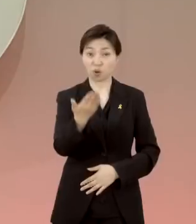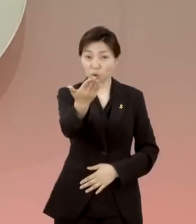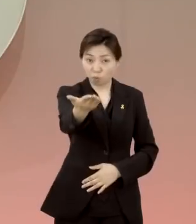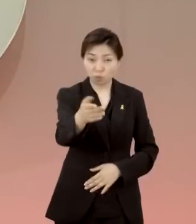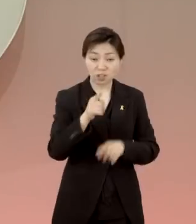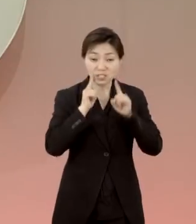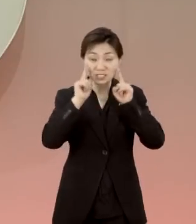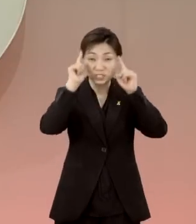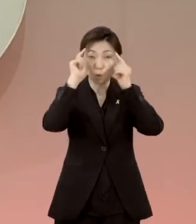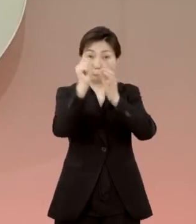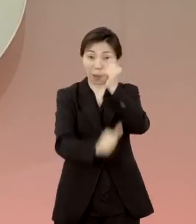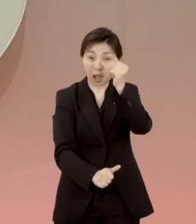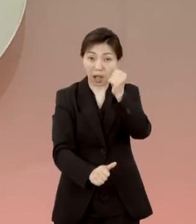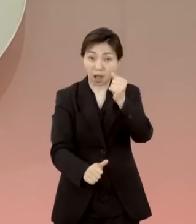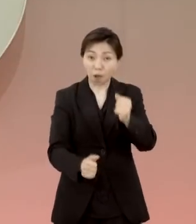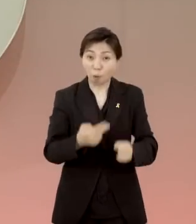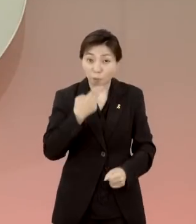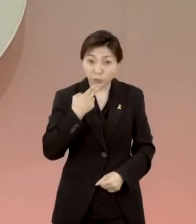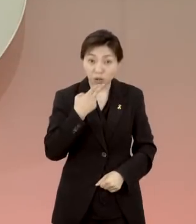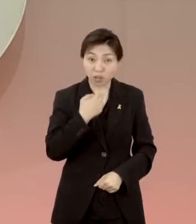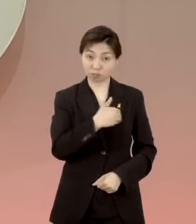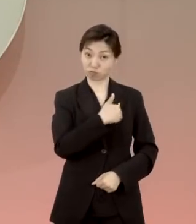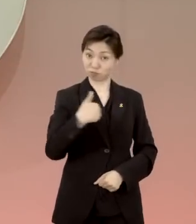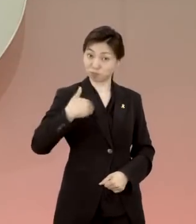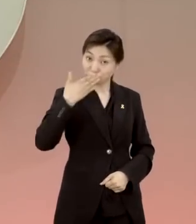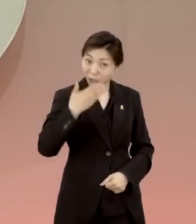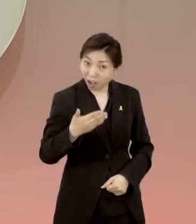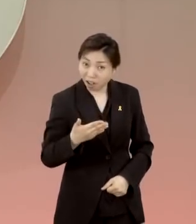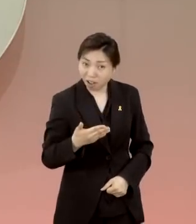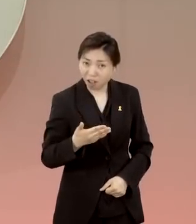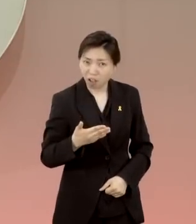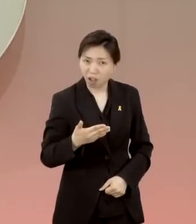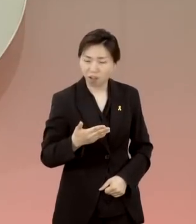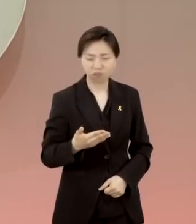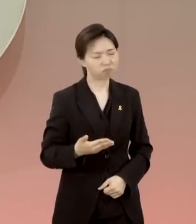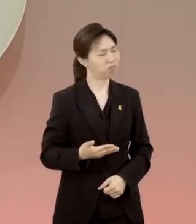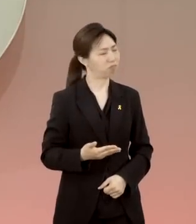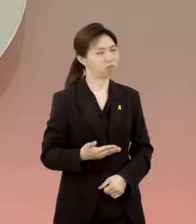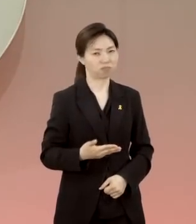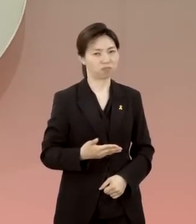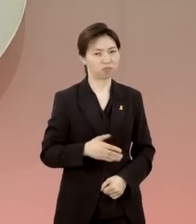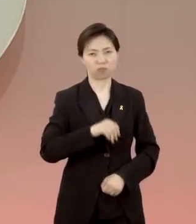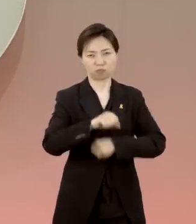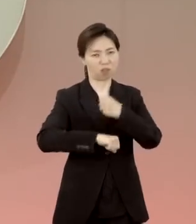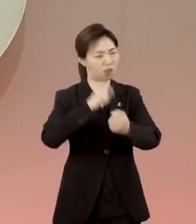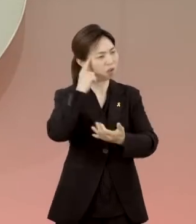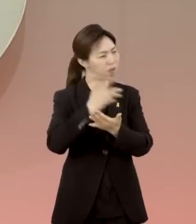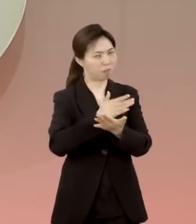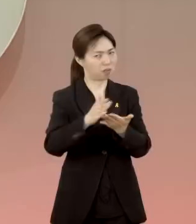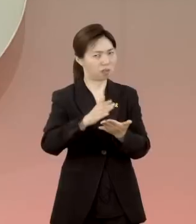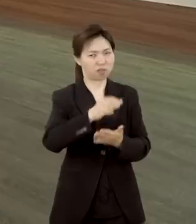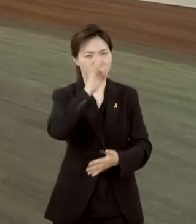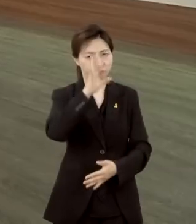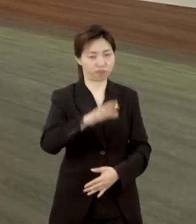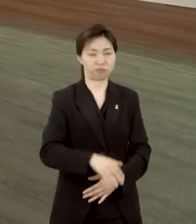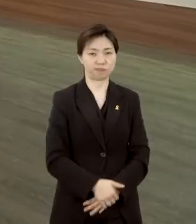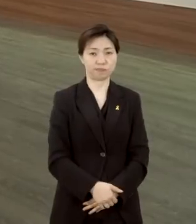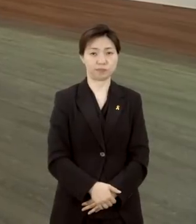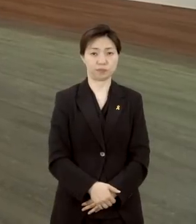지옥에 안 떨어질 자신이 있는가 아 함부로 판단할 수 없습니다